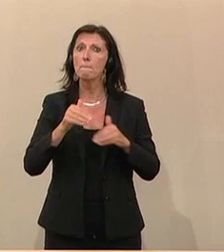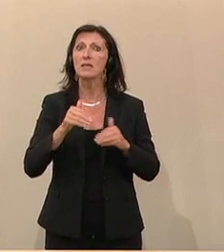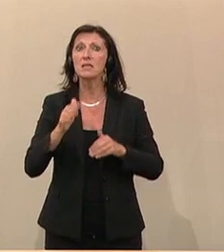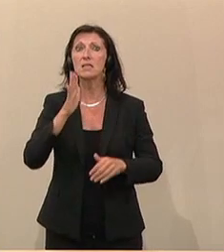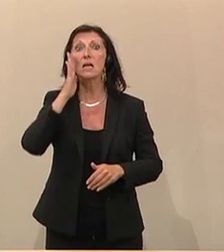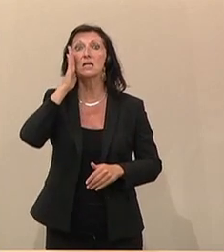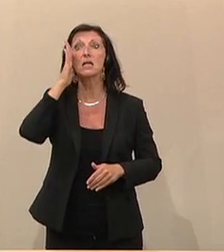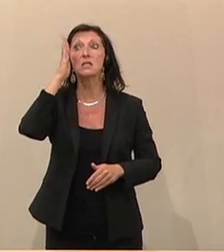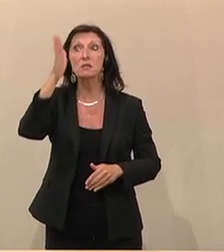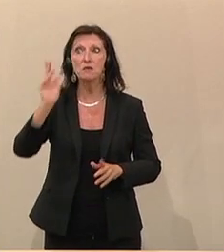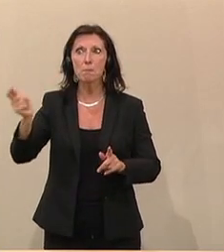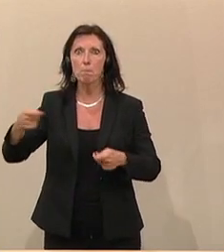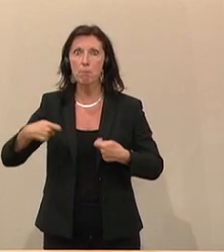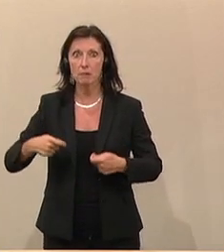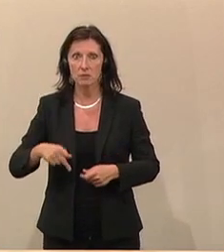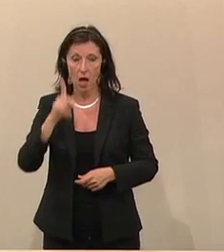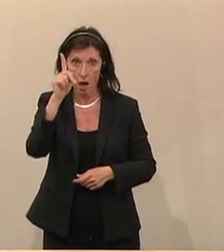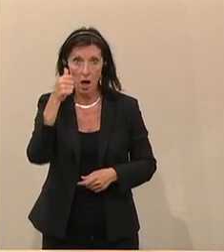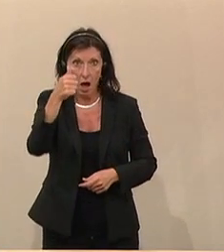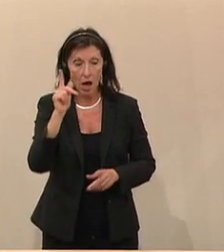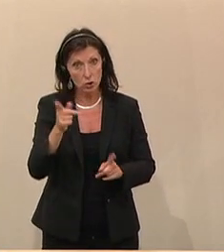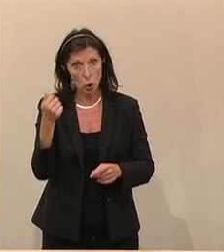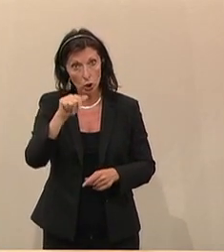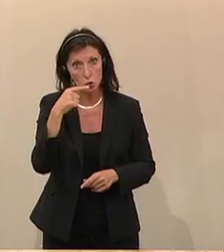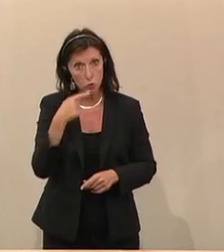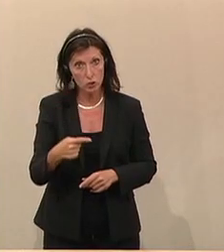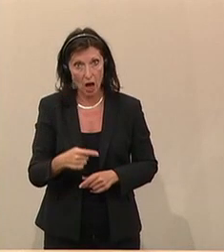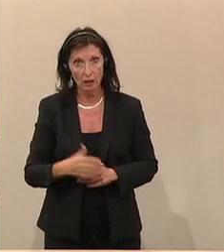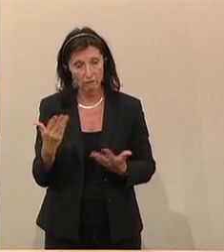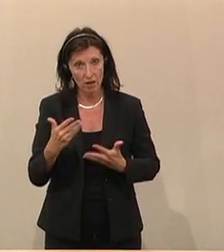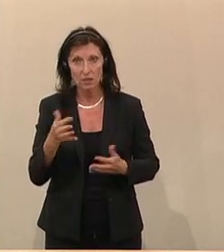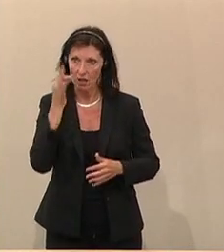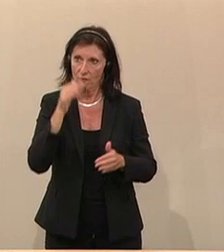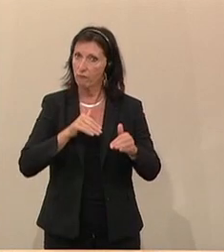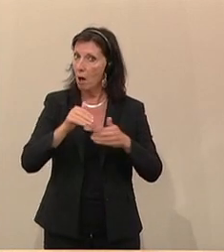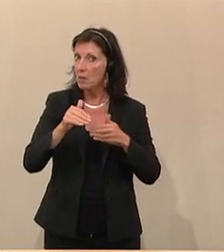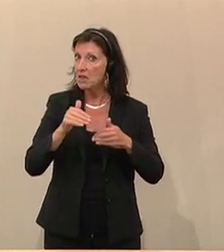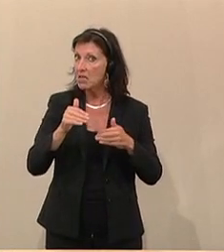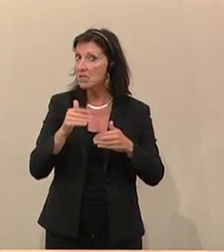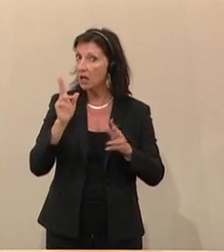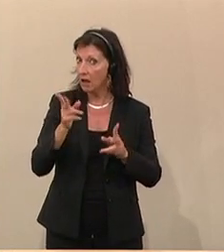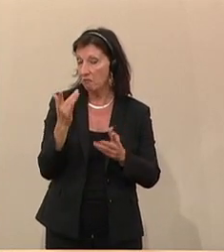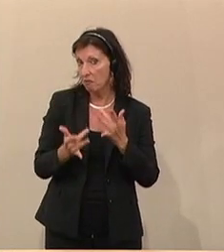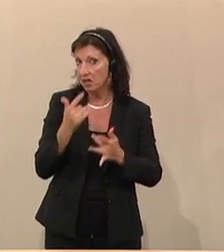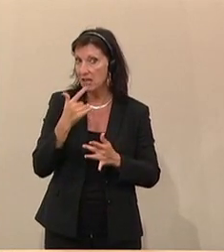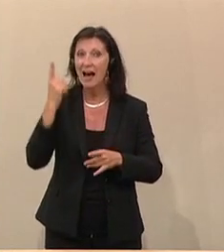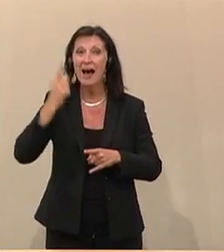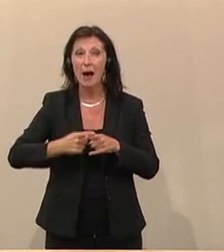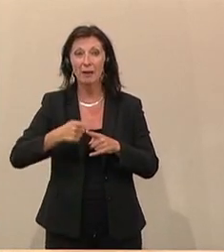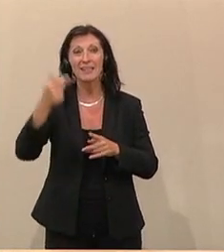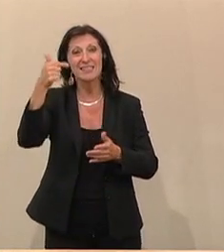einhalt gebieten was man dazu sagen sollte es ja folgendes und die frau minister kann vielleicht erklären dass im april